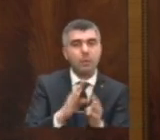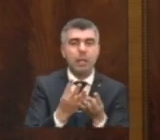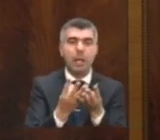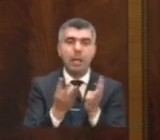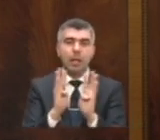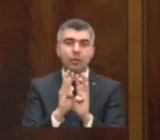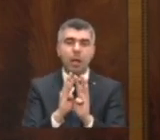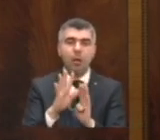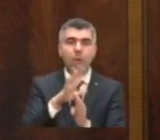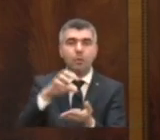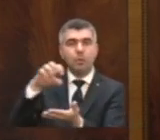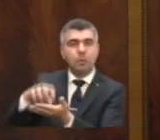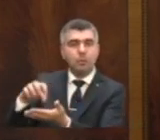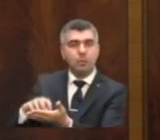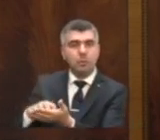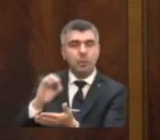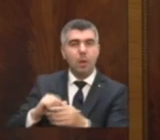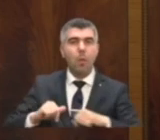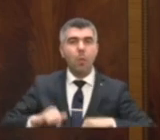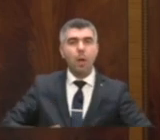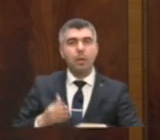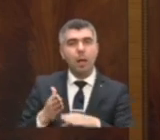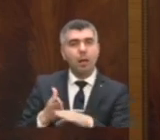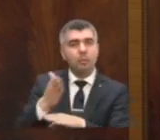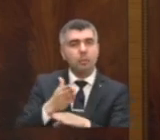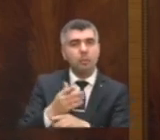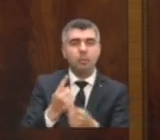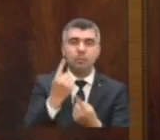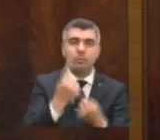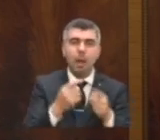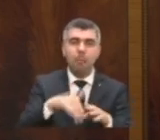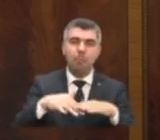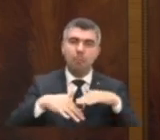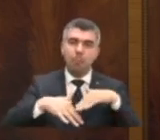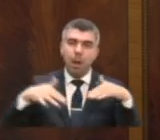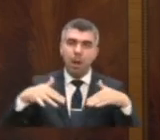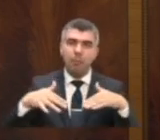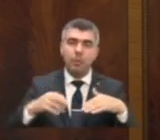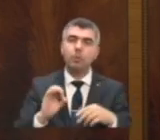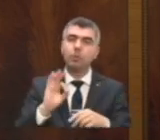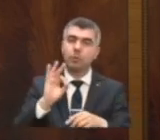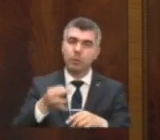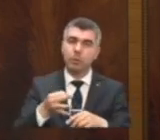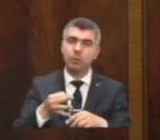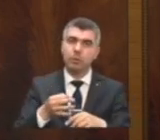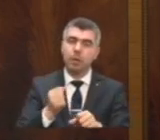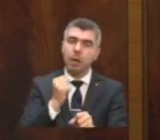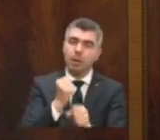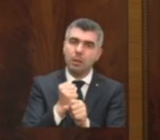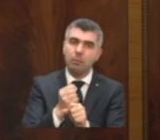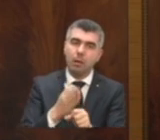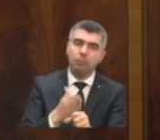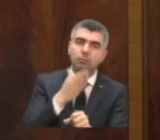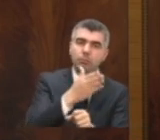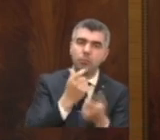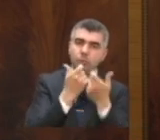الوطنية الجهوية، بل حتى زيارات وزارية. وبالطبع أي نائب أو نائبة ممكن يساعدنا ويعاوننا بالملاحظات ديالو